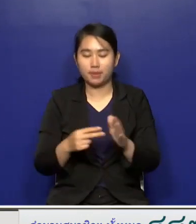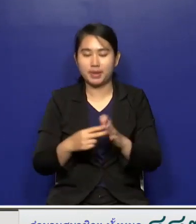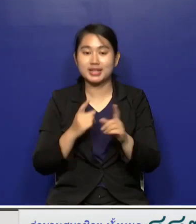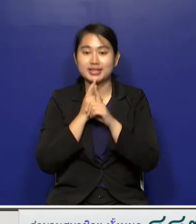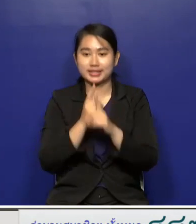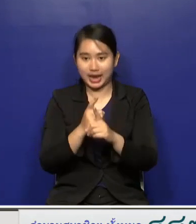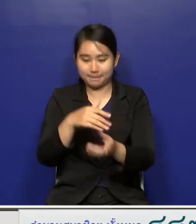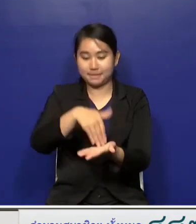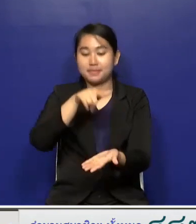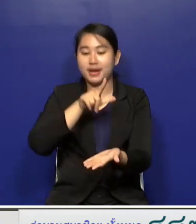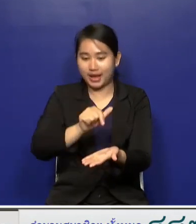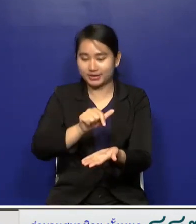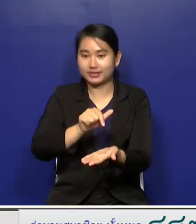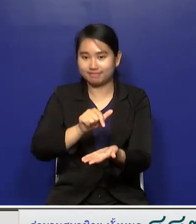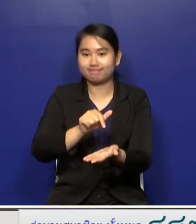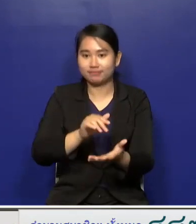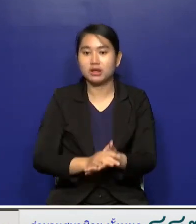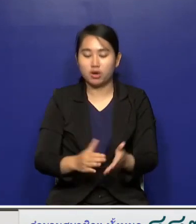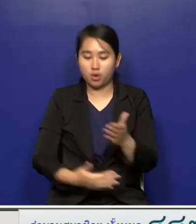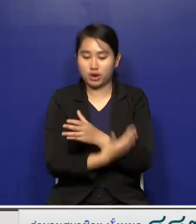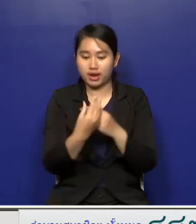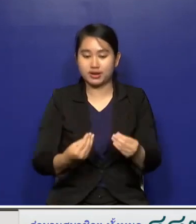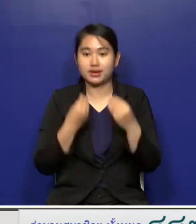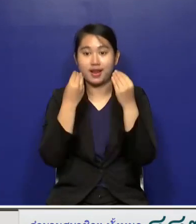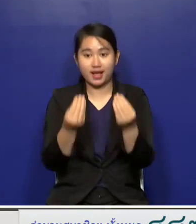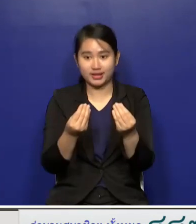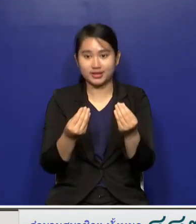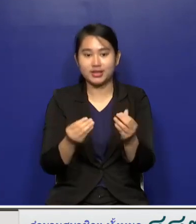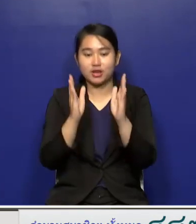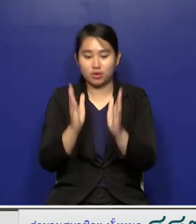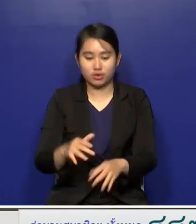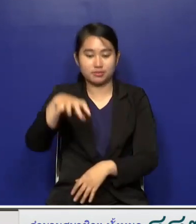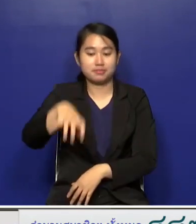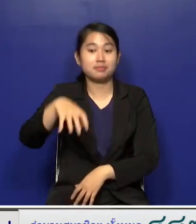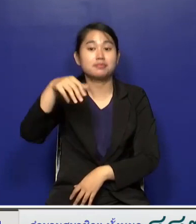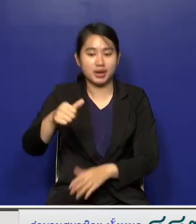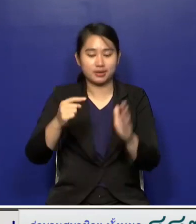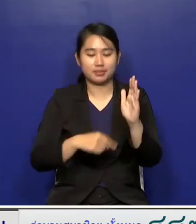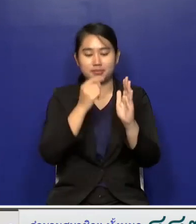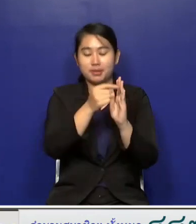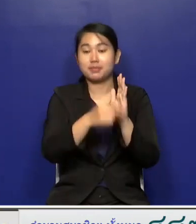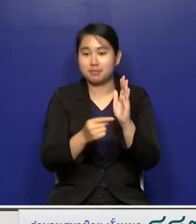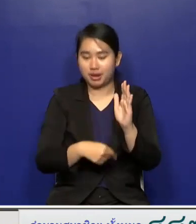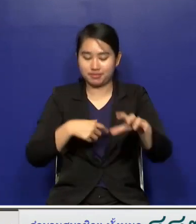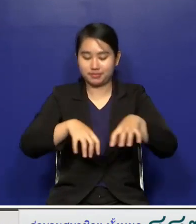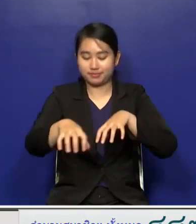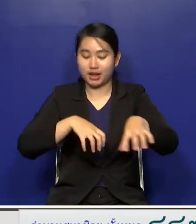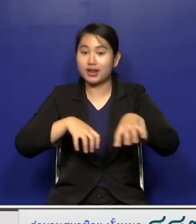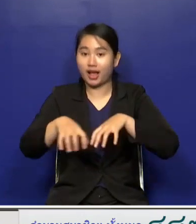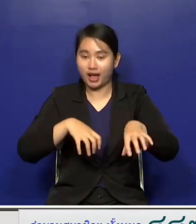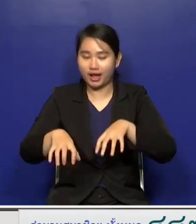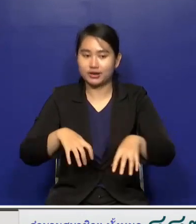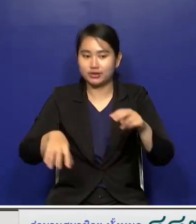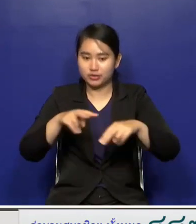สู่ท้องถิ่นเพื่อเปิดโอกาสให้คนเมืองได้มีการบริหารเมืองในลัก